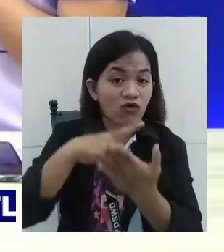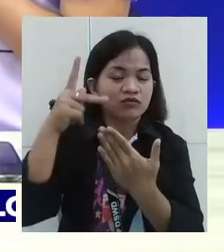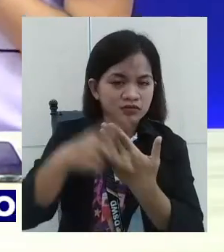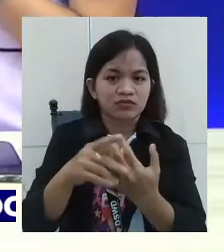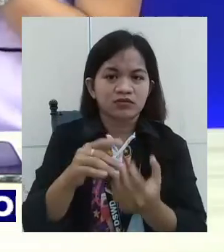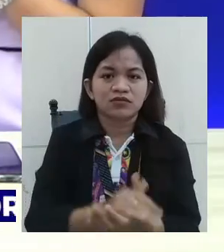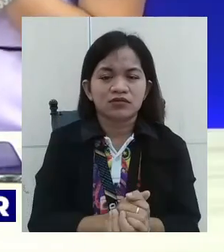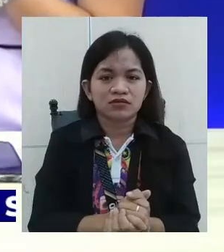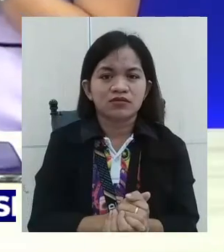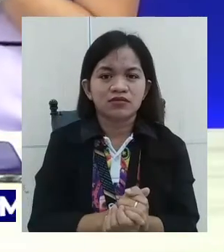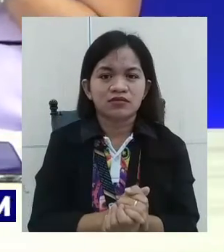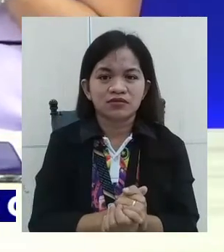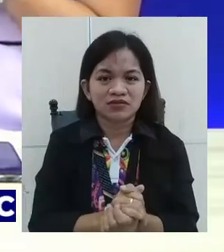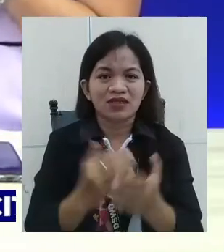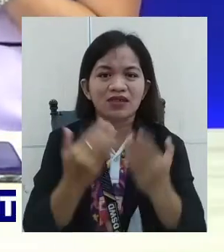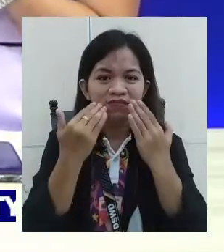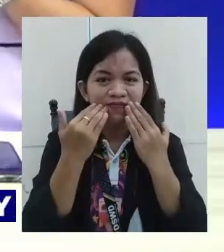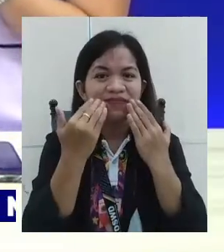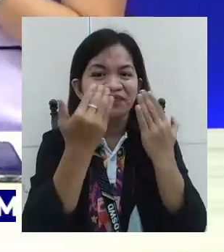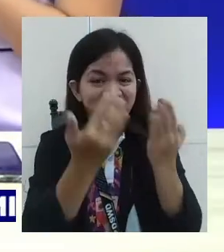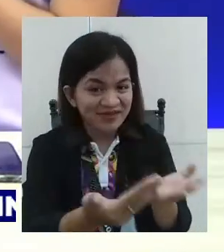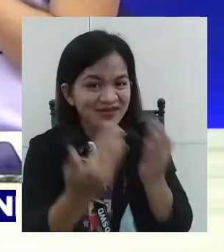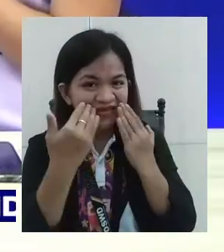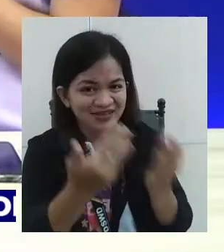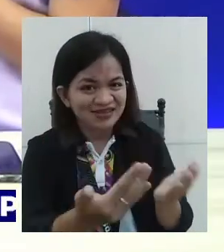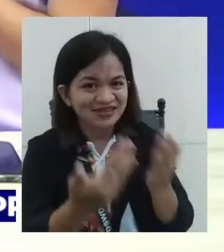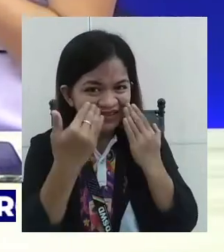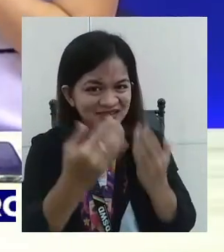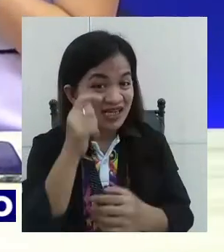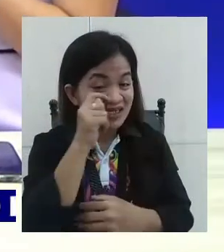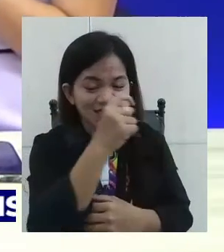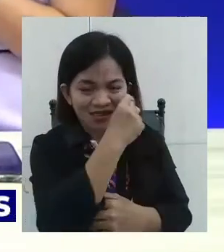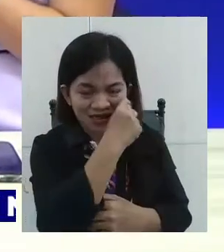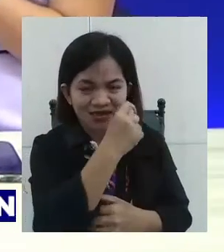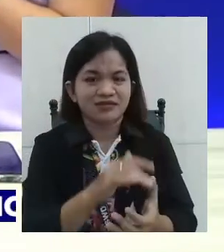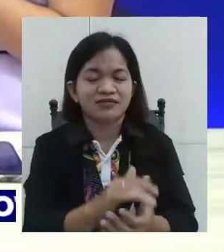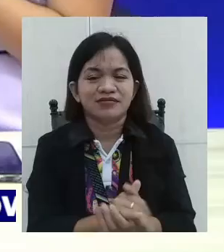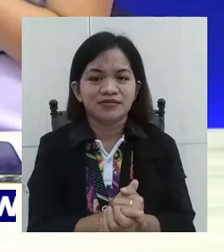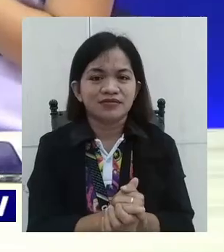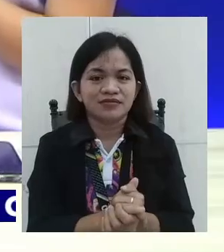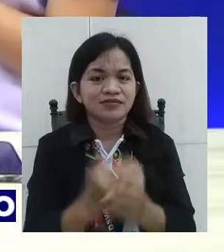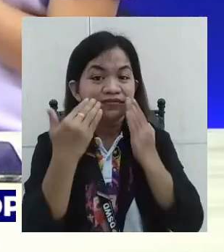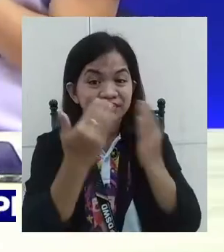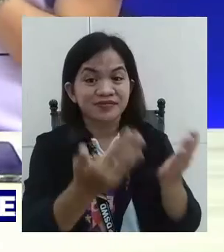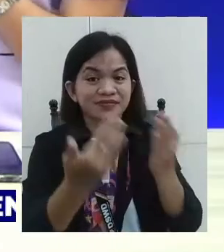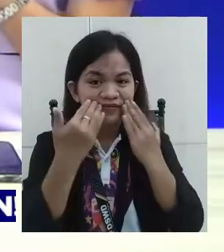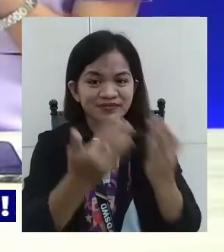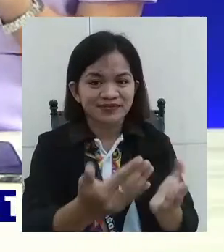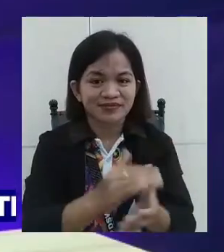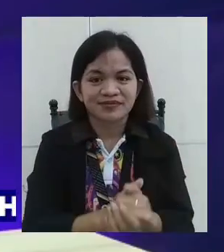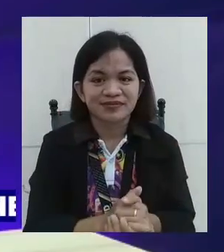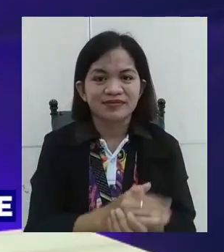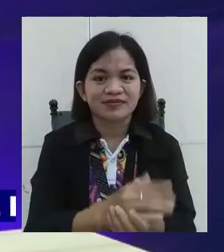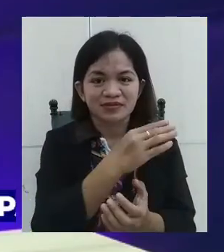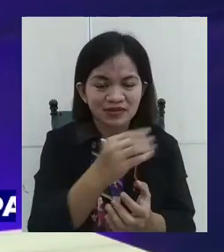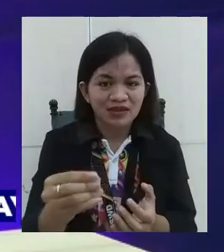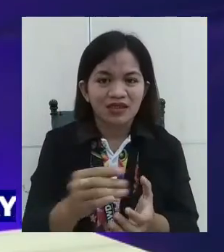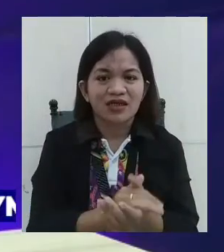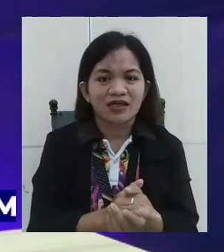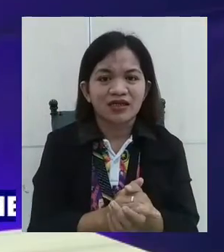po, maraming salamat sa ating panauhin, Sir Teddy Cahill. Maraming salamat po, no? At yun, sabay-sabay po